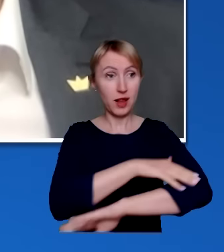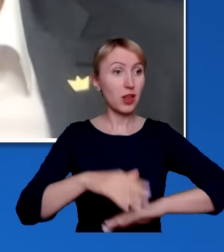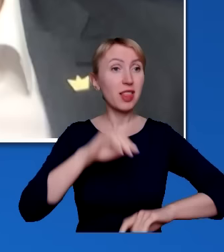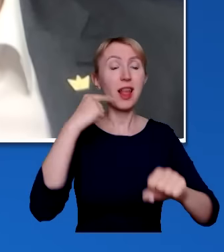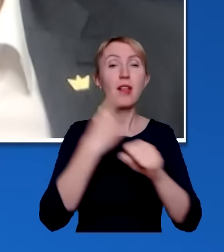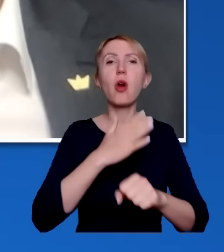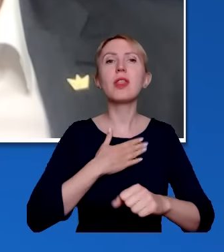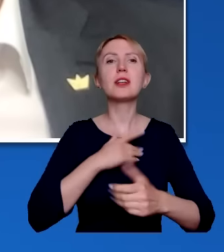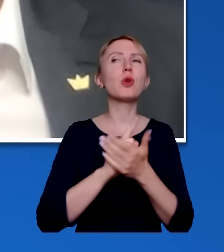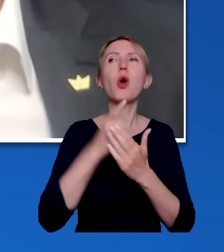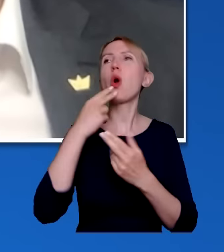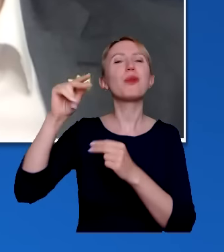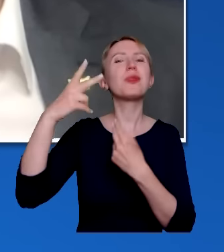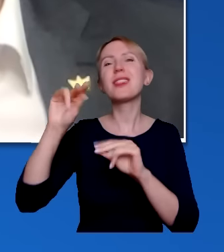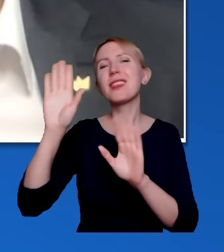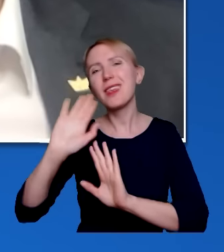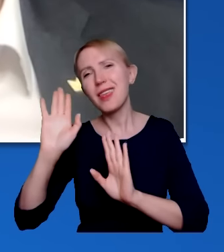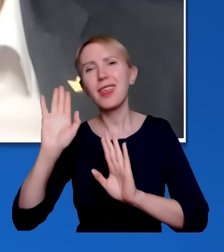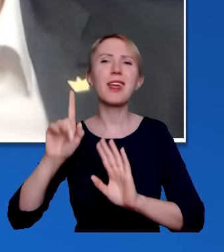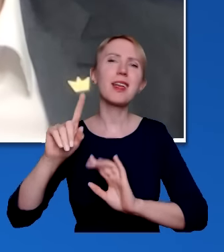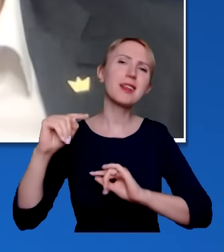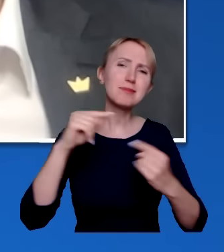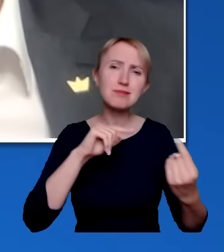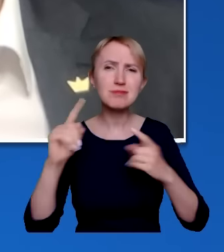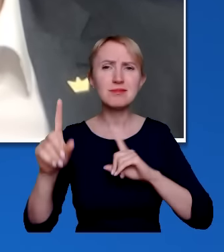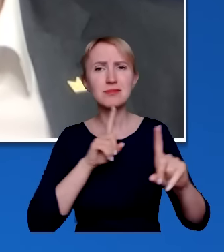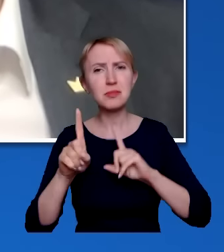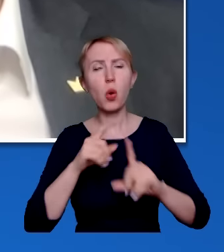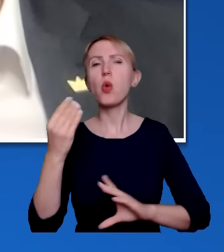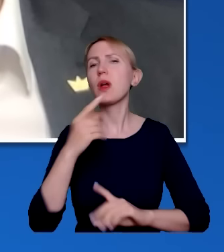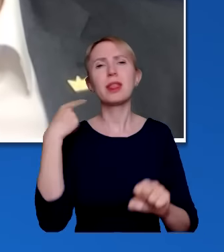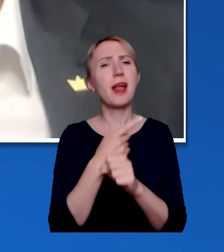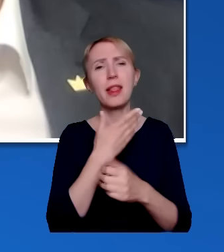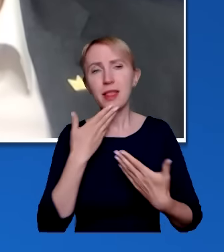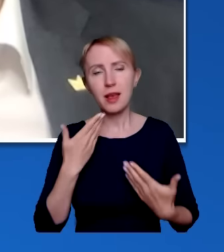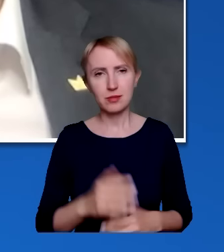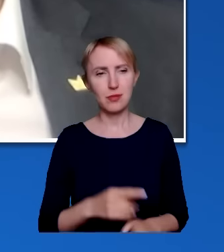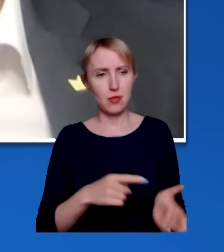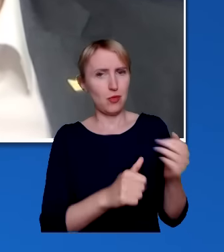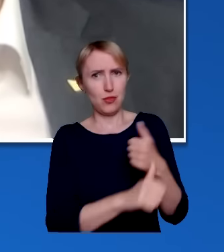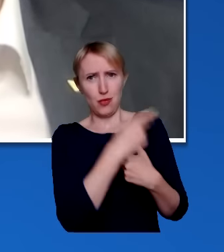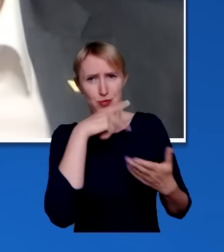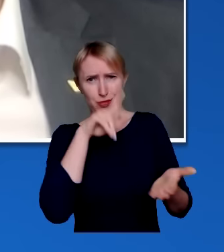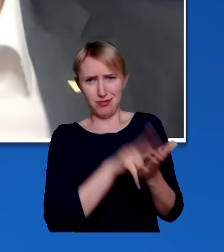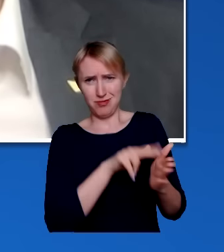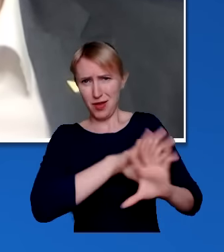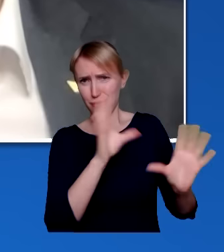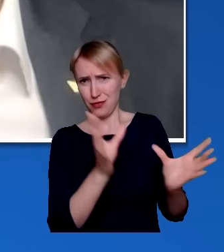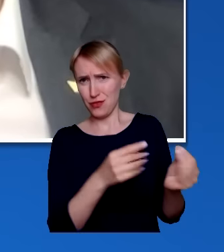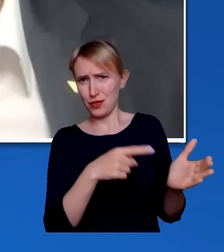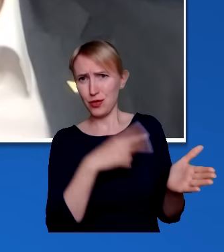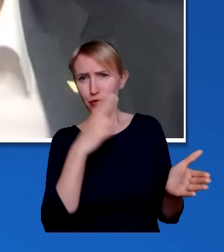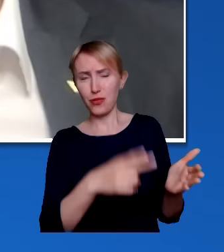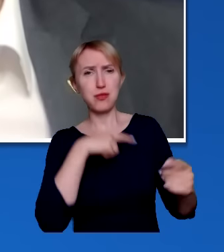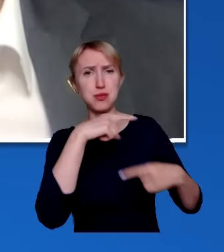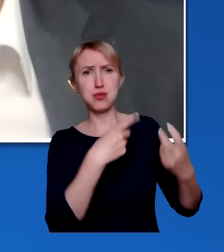mówią nie to dopiero taka dyskusja rozmawiamy to to jeszcze nie jest zdecydowane to są dokumenty potwierdzające całe ścieżkę Całą ścieżkę legislacyjną